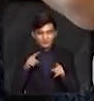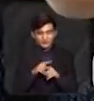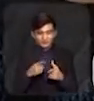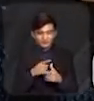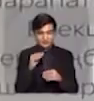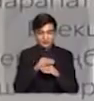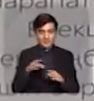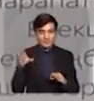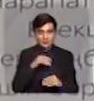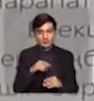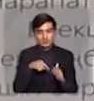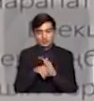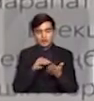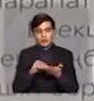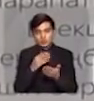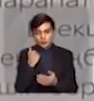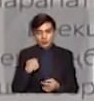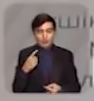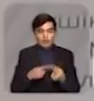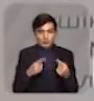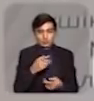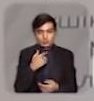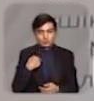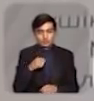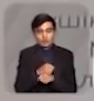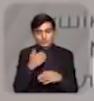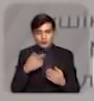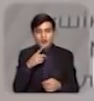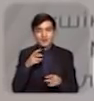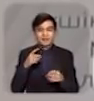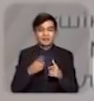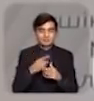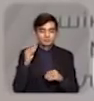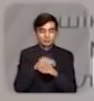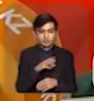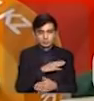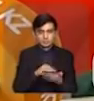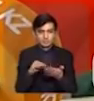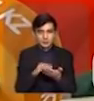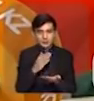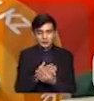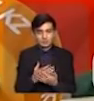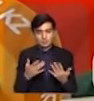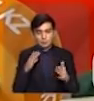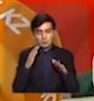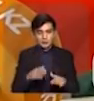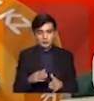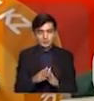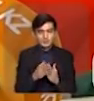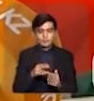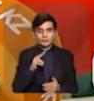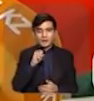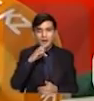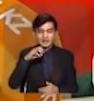түсіндіруге тырысып жүрген ол, кейін дауласуды қойдым дейді. Себебі ондай атақтың берілген туралы бірнеше жерде жазылған. Мысалы Қасым Қайсенов